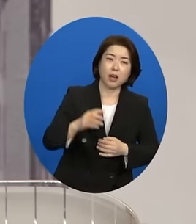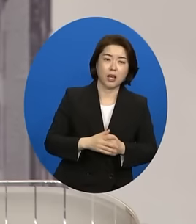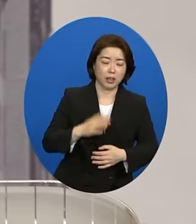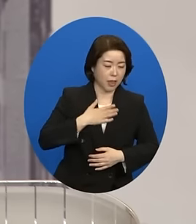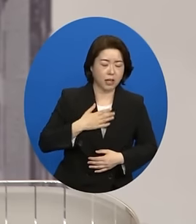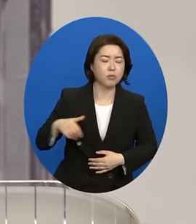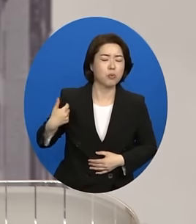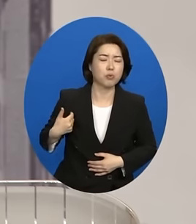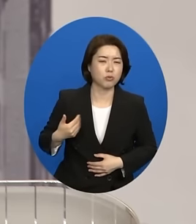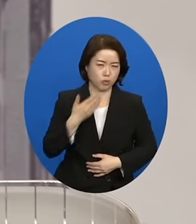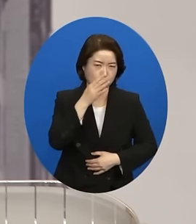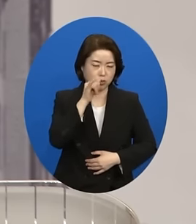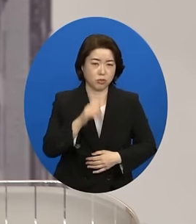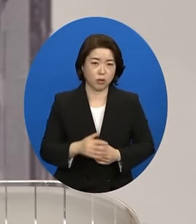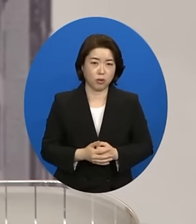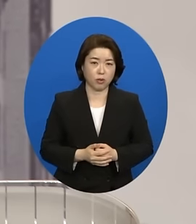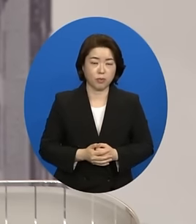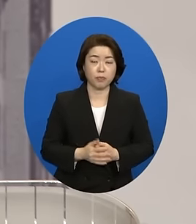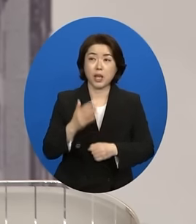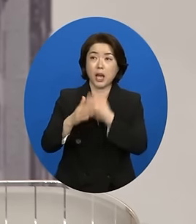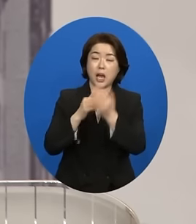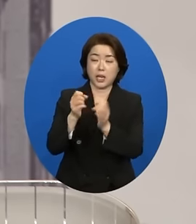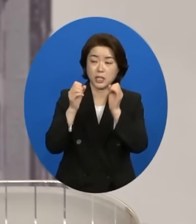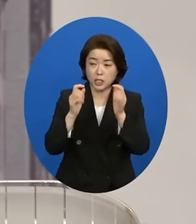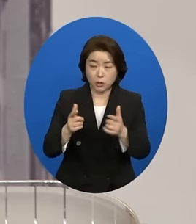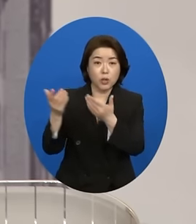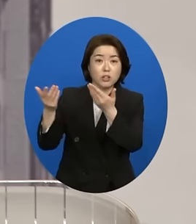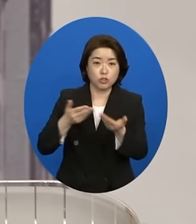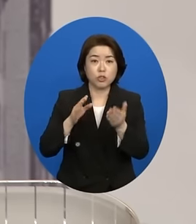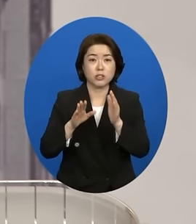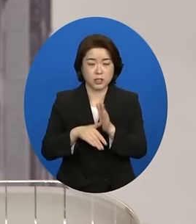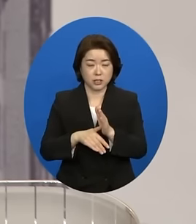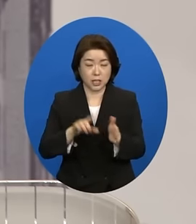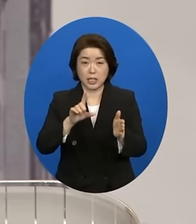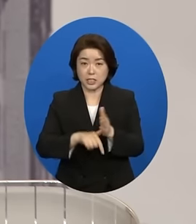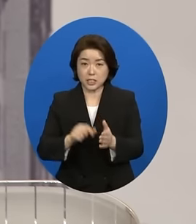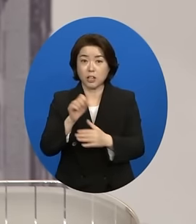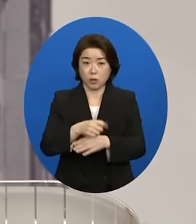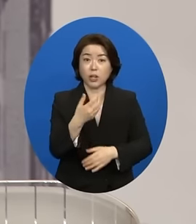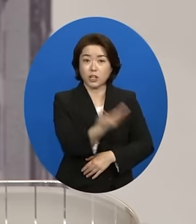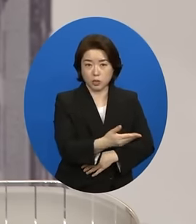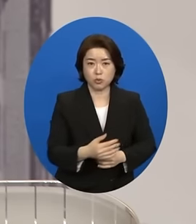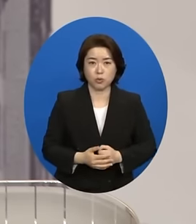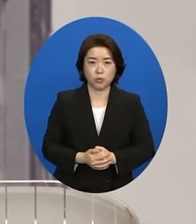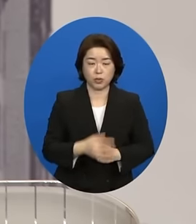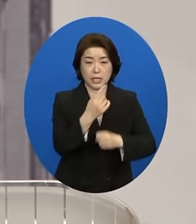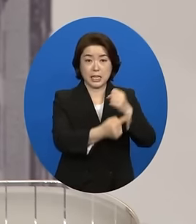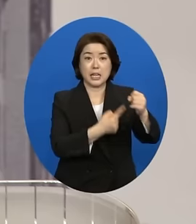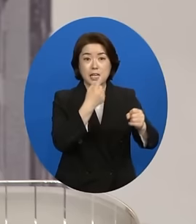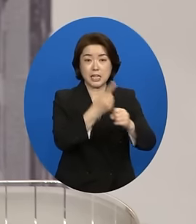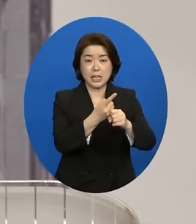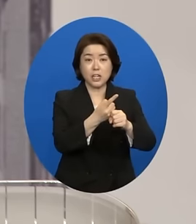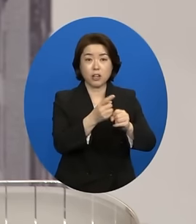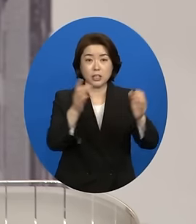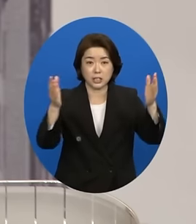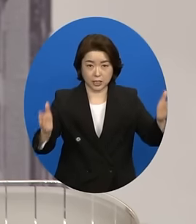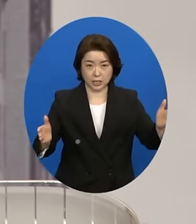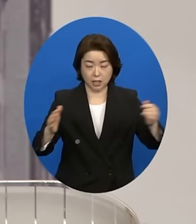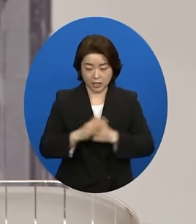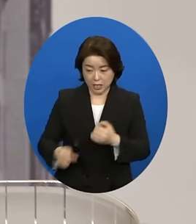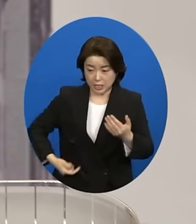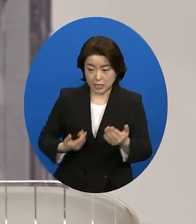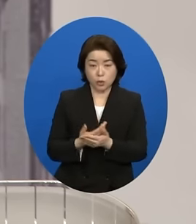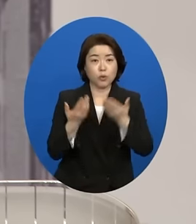모릅니다. 하나님 기회를 주셨어요. 그에게 시간을 주셨는데 1년을 주셨습니다. 1년. 1년 동안 회개할